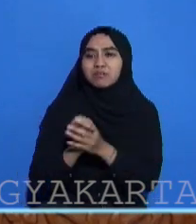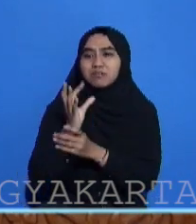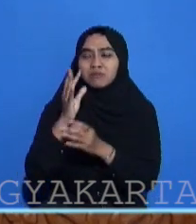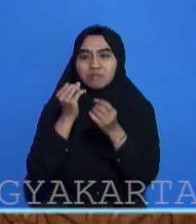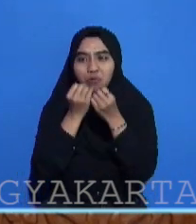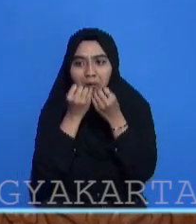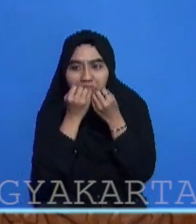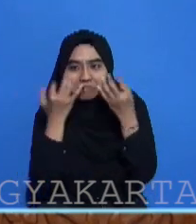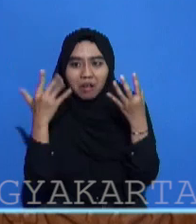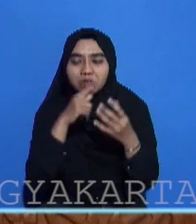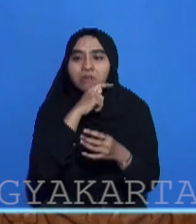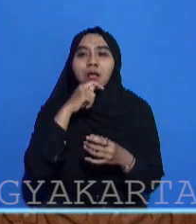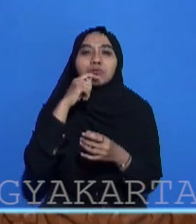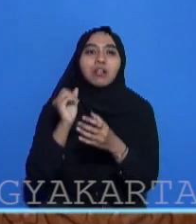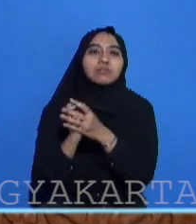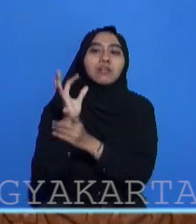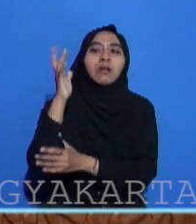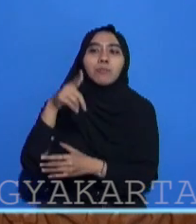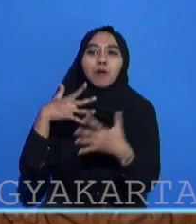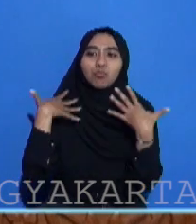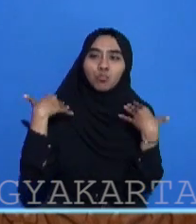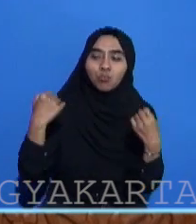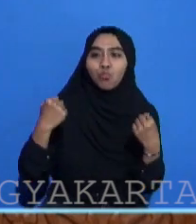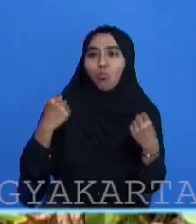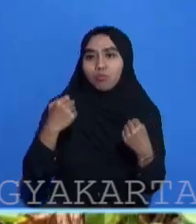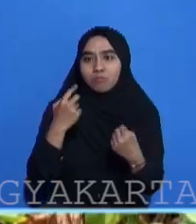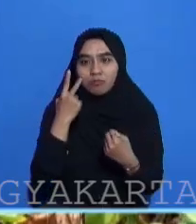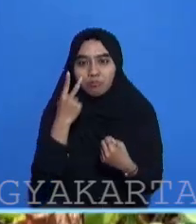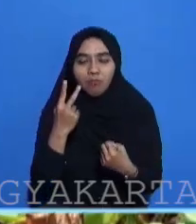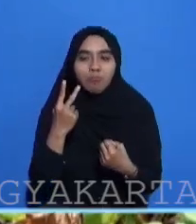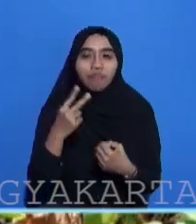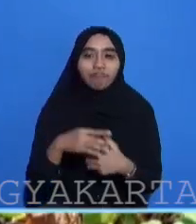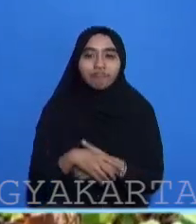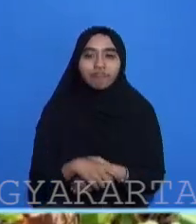kanyata mujudaken tanaman husada ingkang mumpuni sanget.